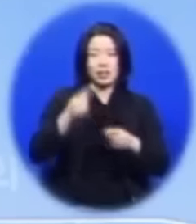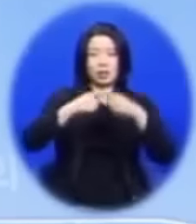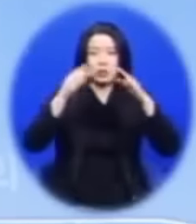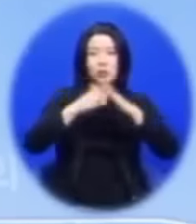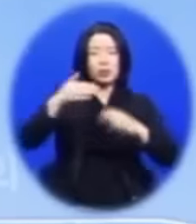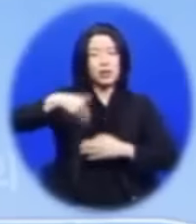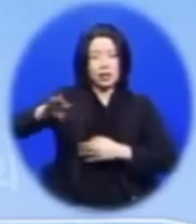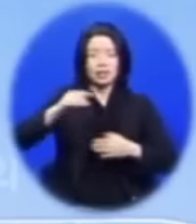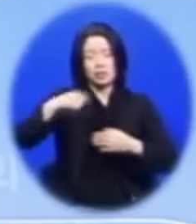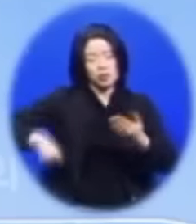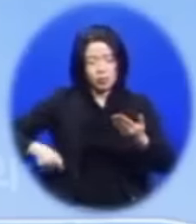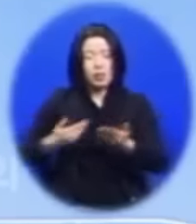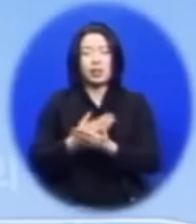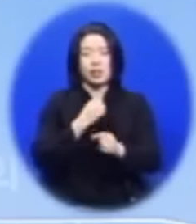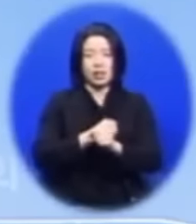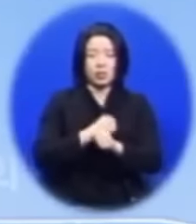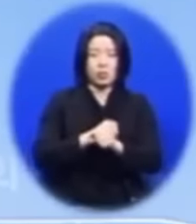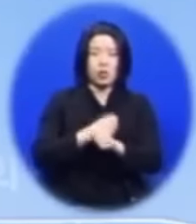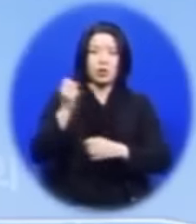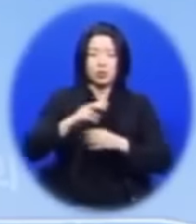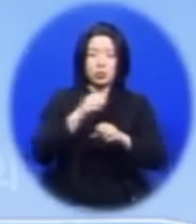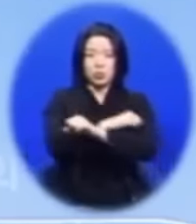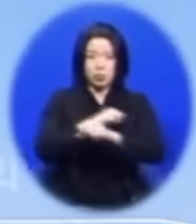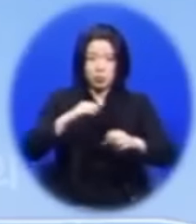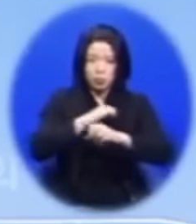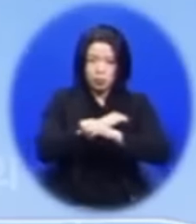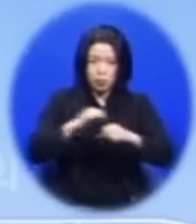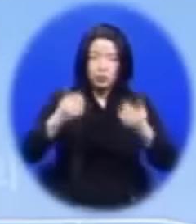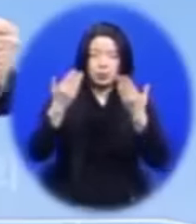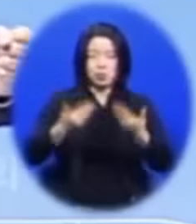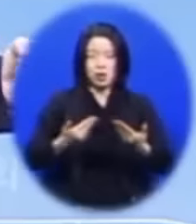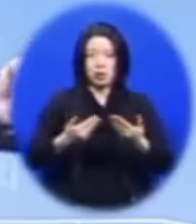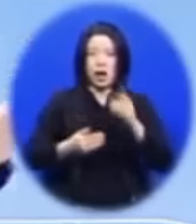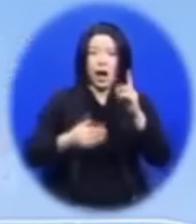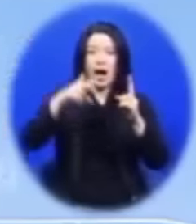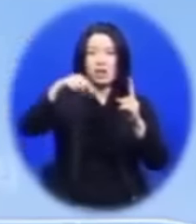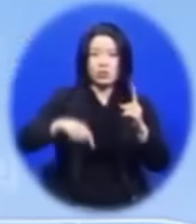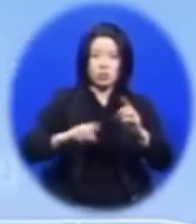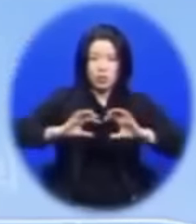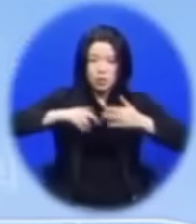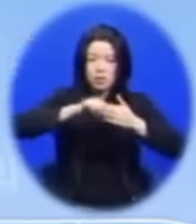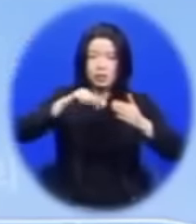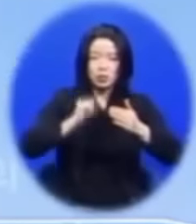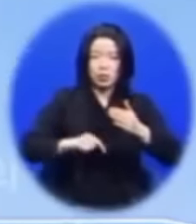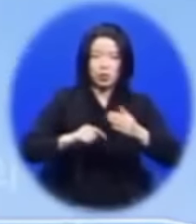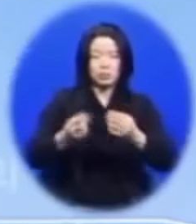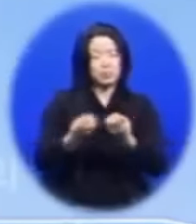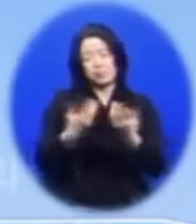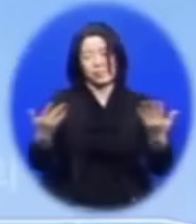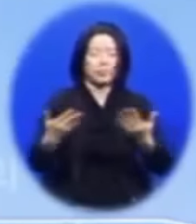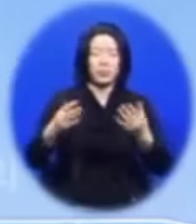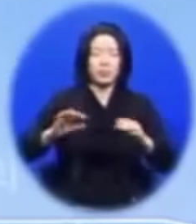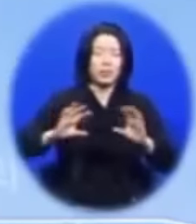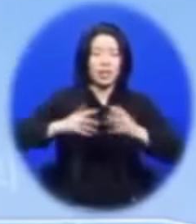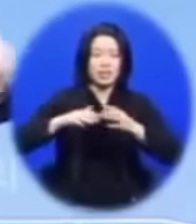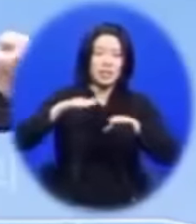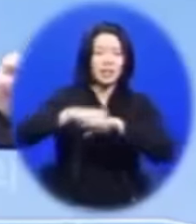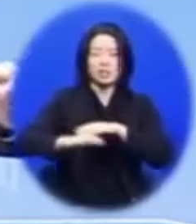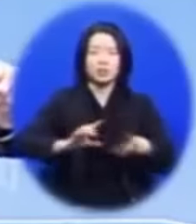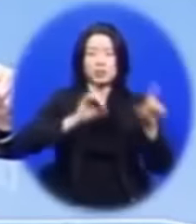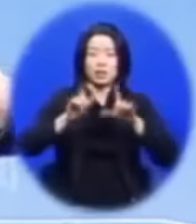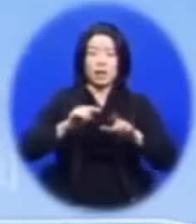회개하고 또 용서 받으면 또 한 주간 동안 세상에서는 어쩔 수 있이 세상 식으로 사는 거고 아주 그게 마음이